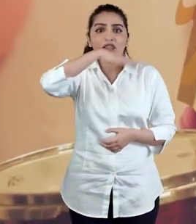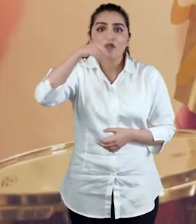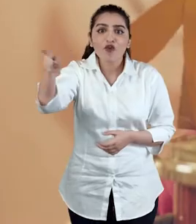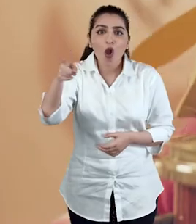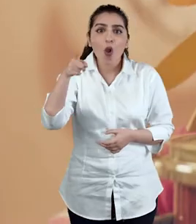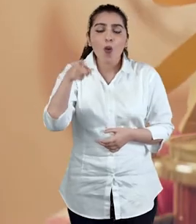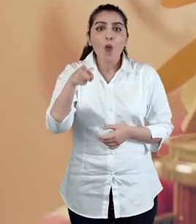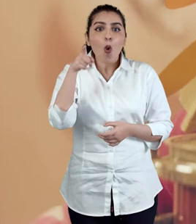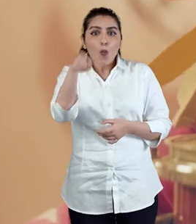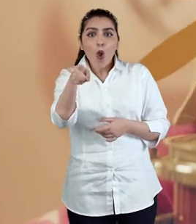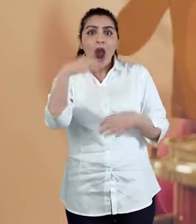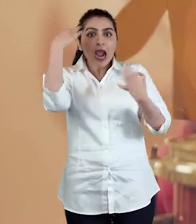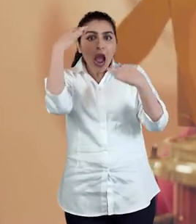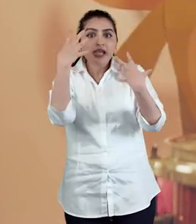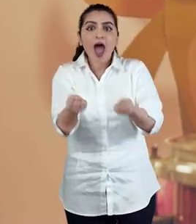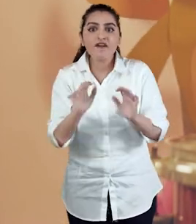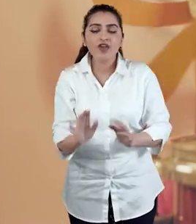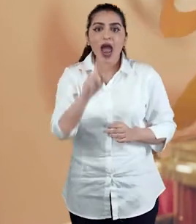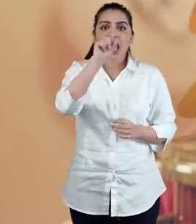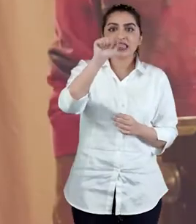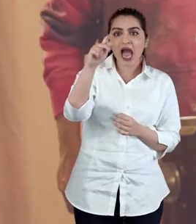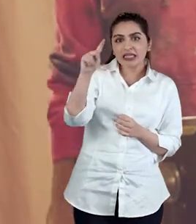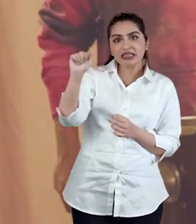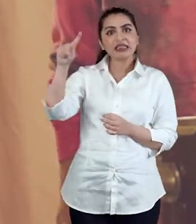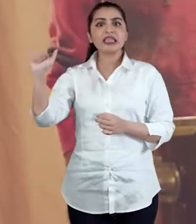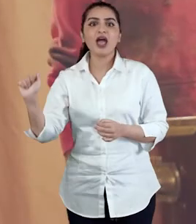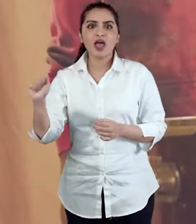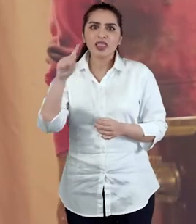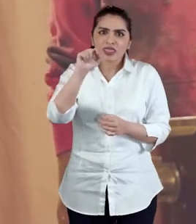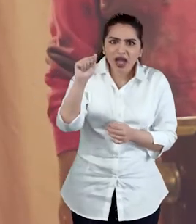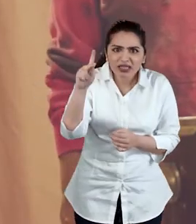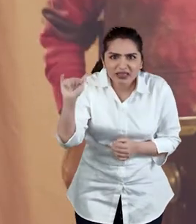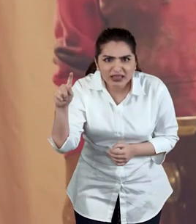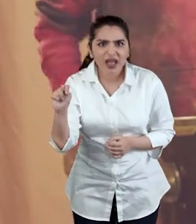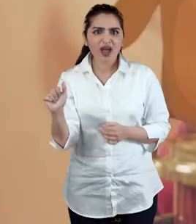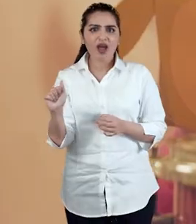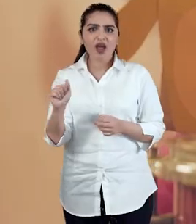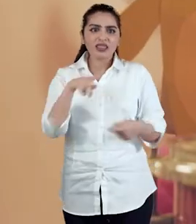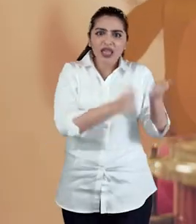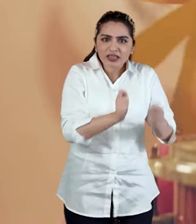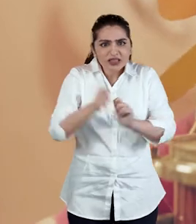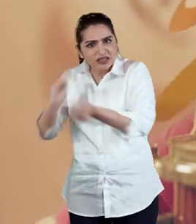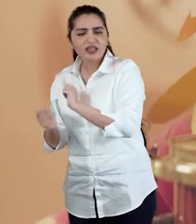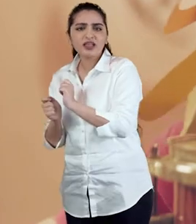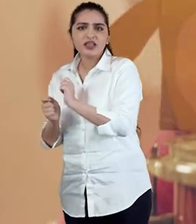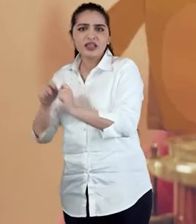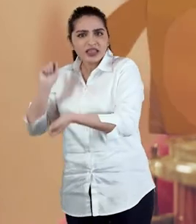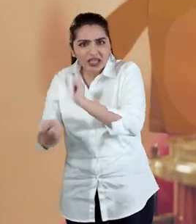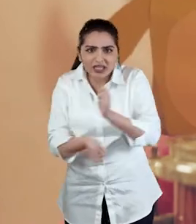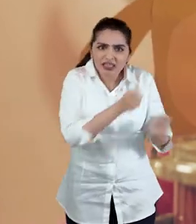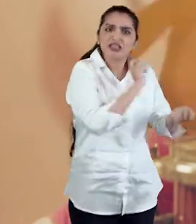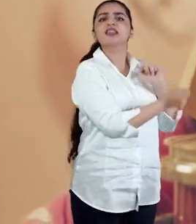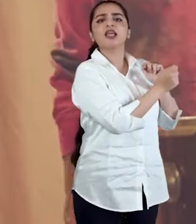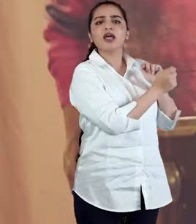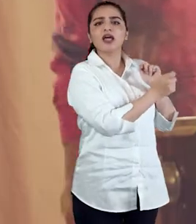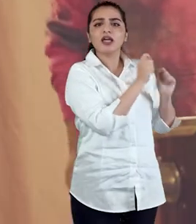हाँ बंदर। ओए तुम्हें पता है गाना है? कौन सा गाना? ताकिता। ताकिता। ताकिता। ताकिता। ताकिता।